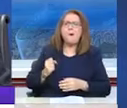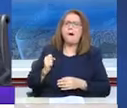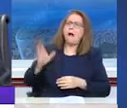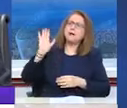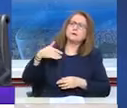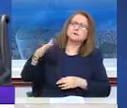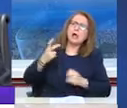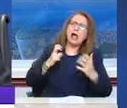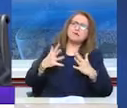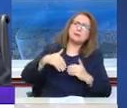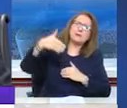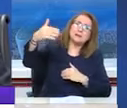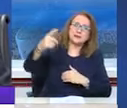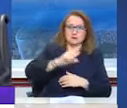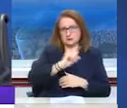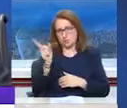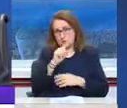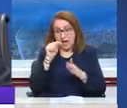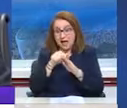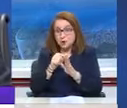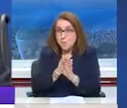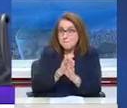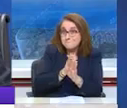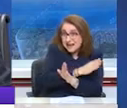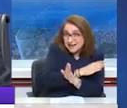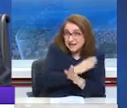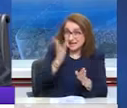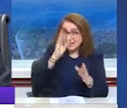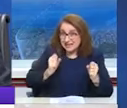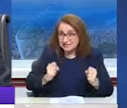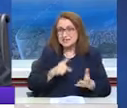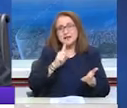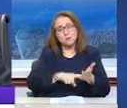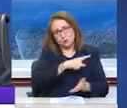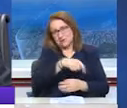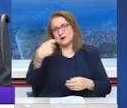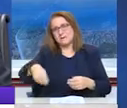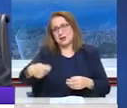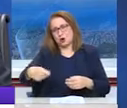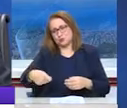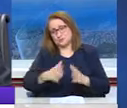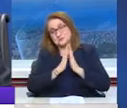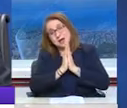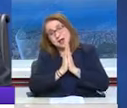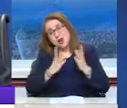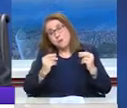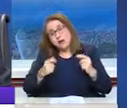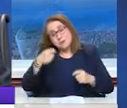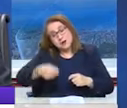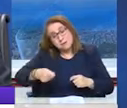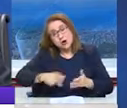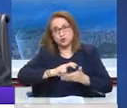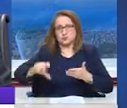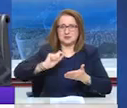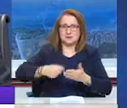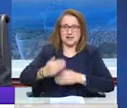εάν τα οικονομικά τους το επιτρέπουν, να συνεχίσουν απρόσκοπτα τις πληρωμές. Επαναλαμβάνω, όσο ομαλότερα